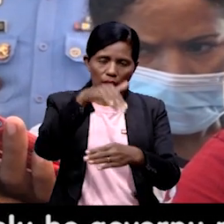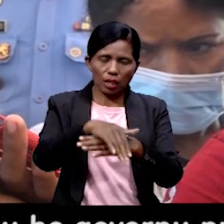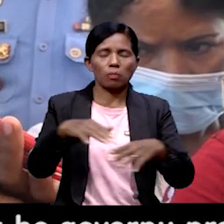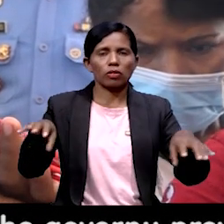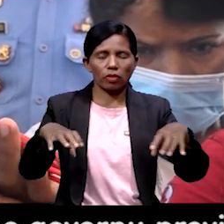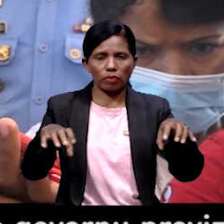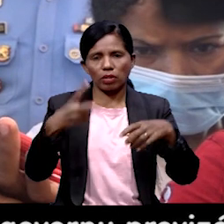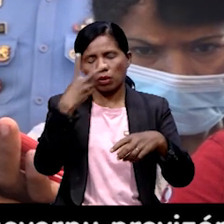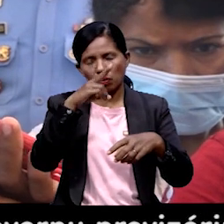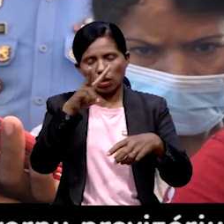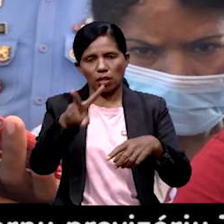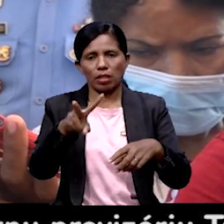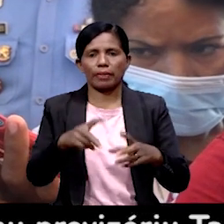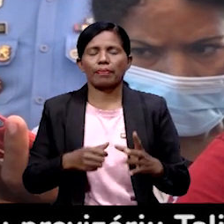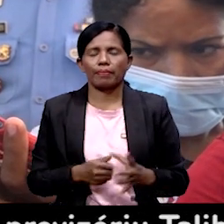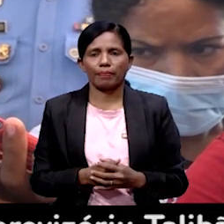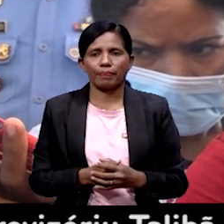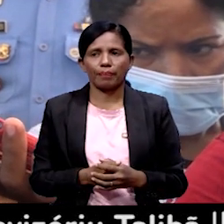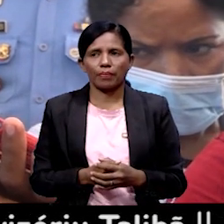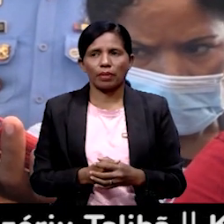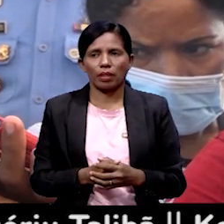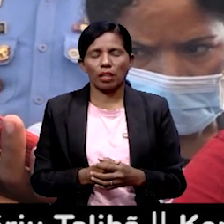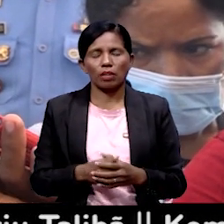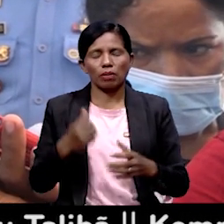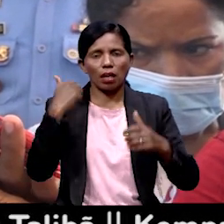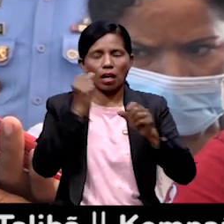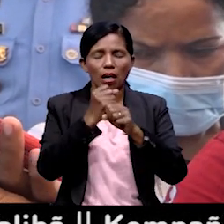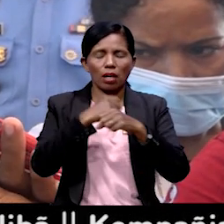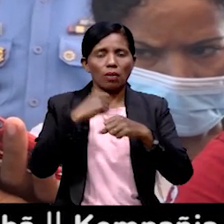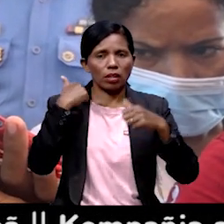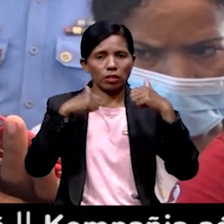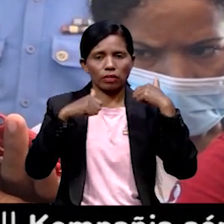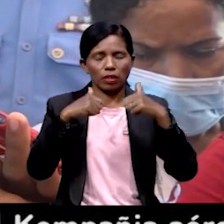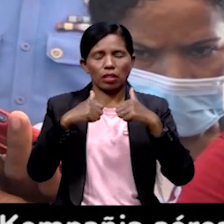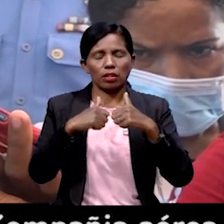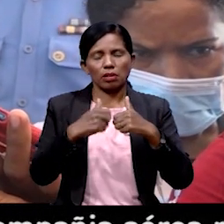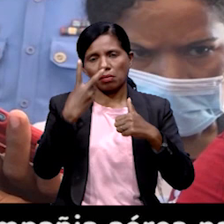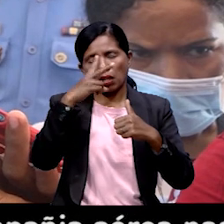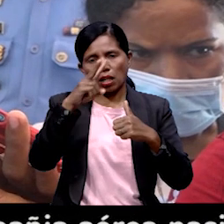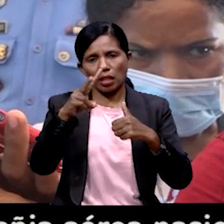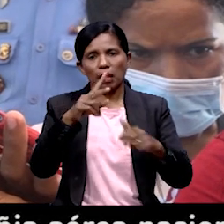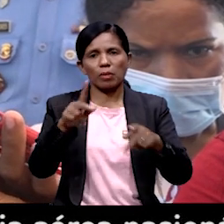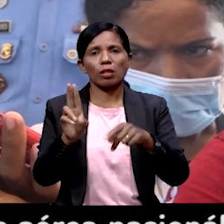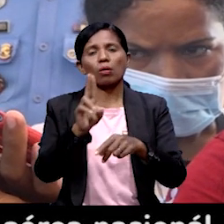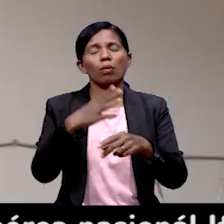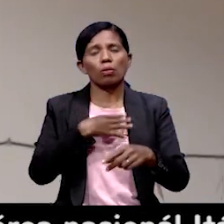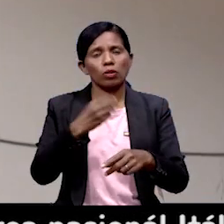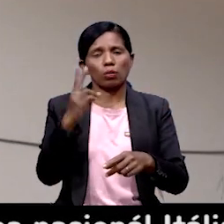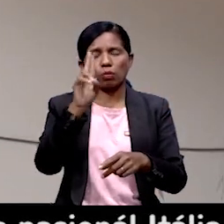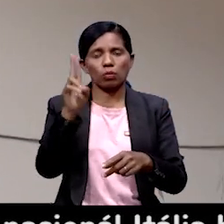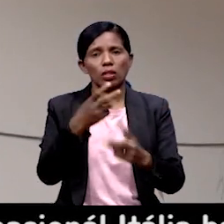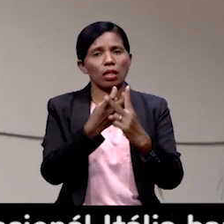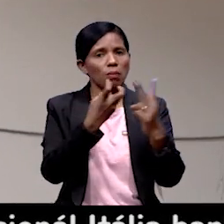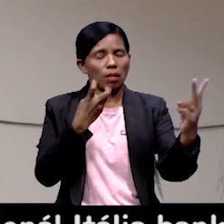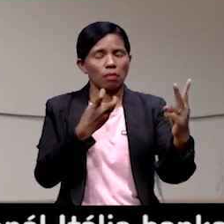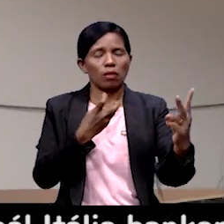kesal sih lah. Movement tuh nih. Aktivitas di sirat kemudian kata kerama ambon lah. Afle pal. Nih kita nih kita lah kepada. Alain